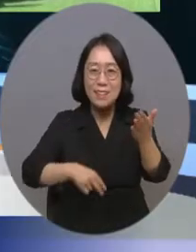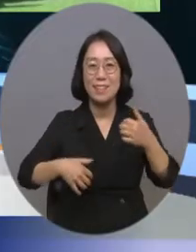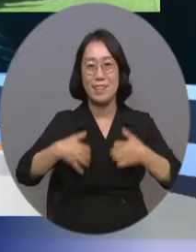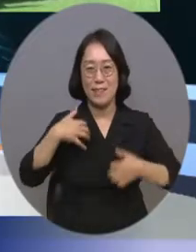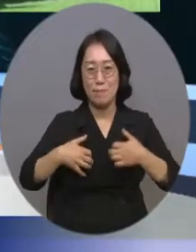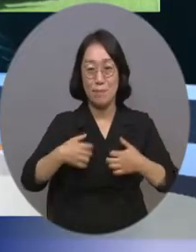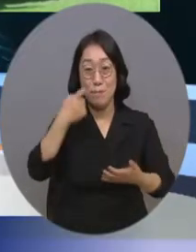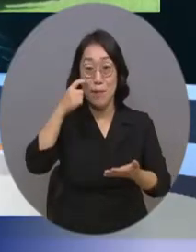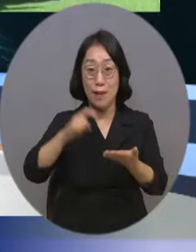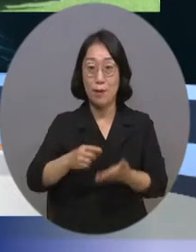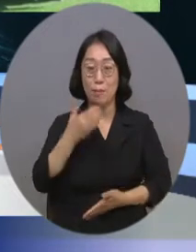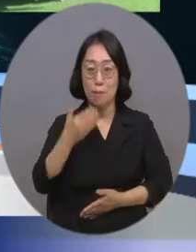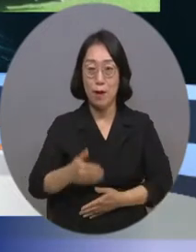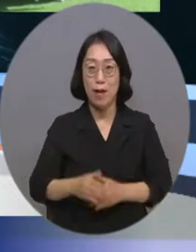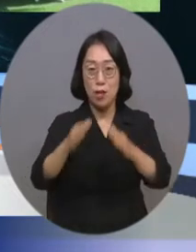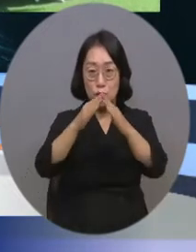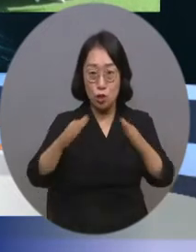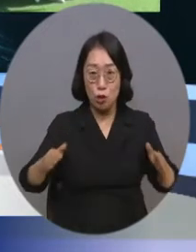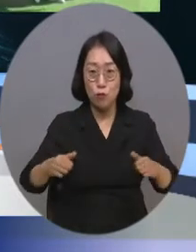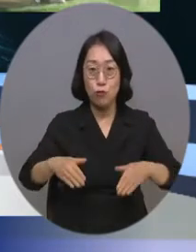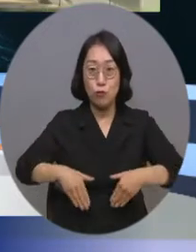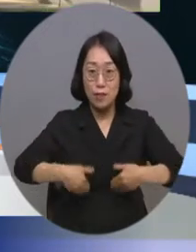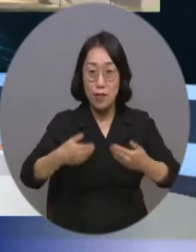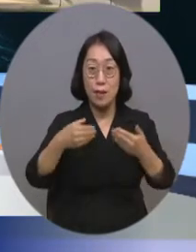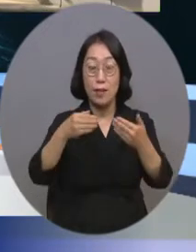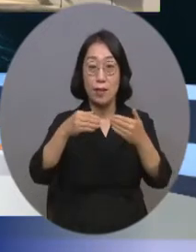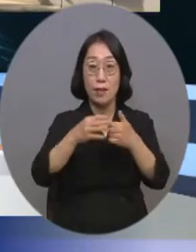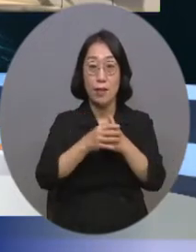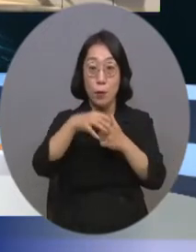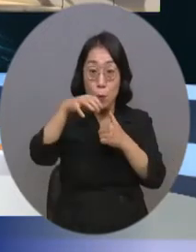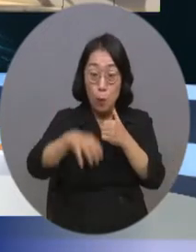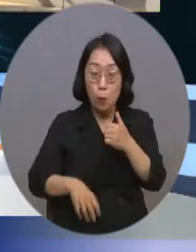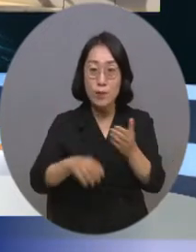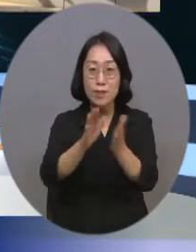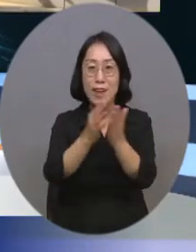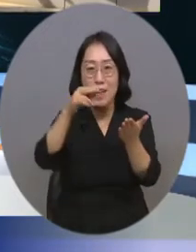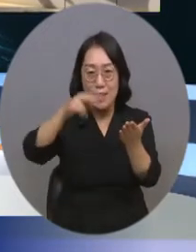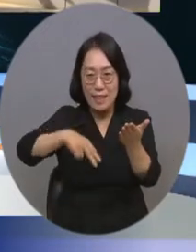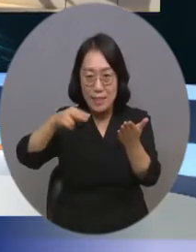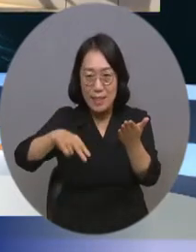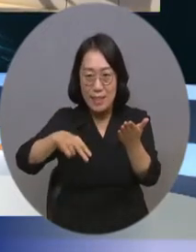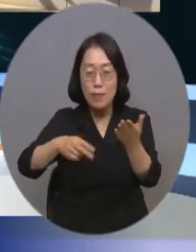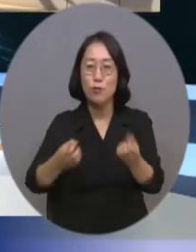있는 2022 전주 독서대전이 열렸습니다. 보도에 장유진 기자입니다.